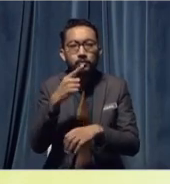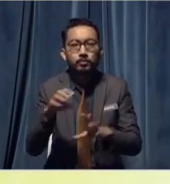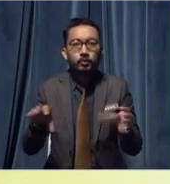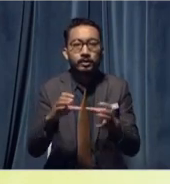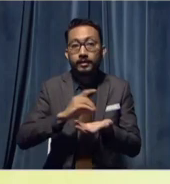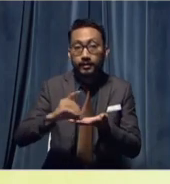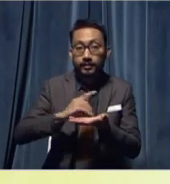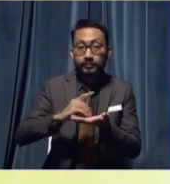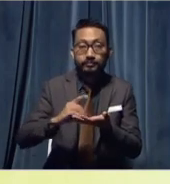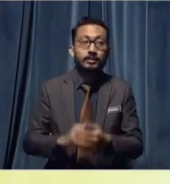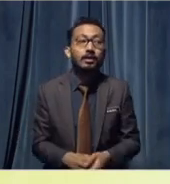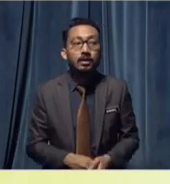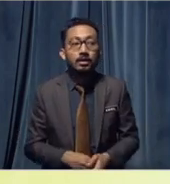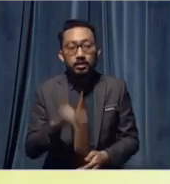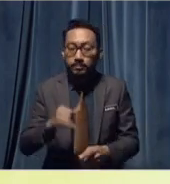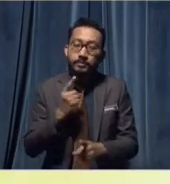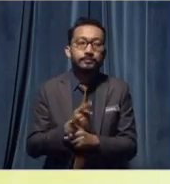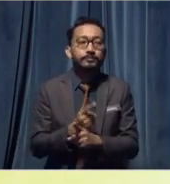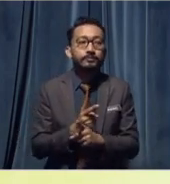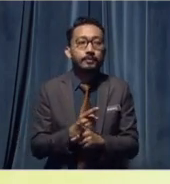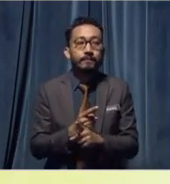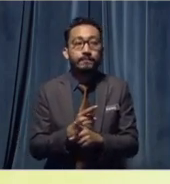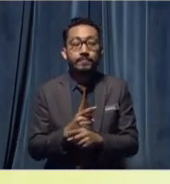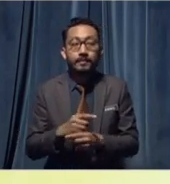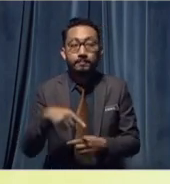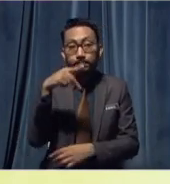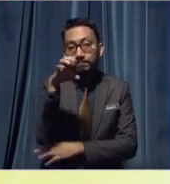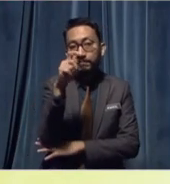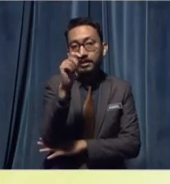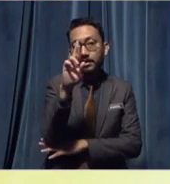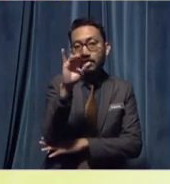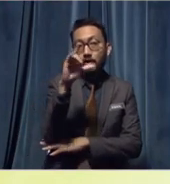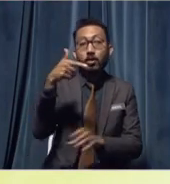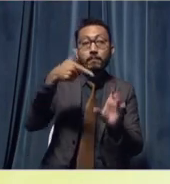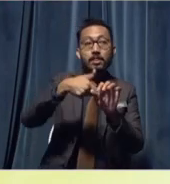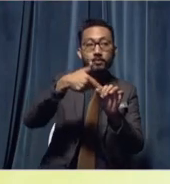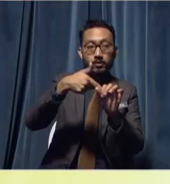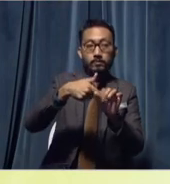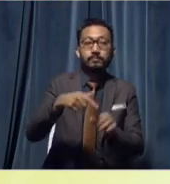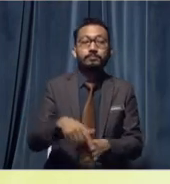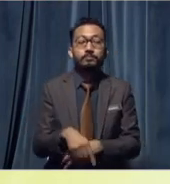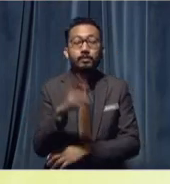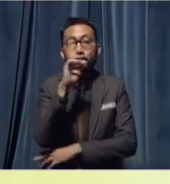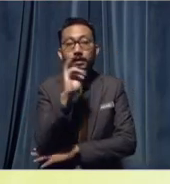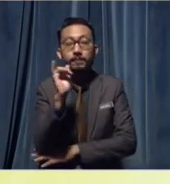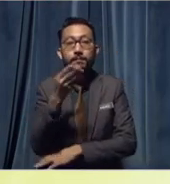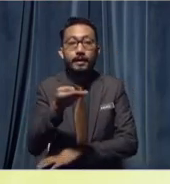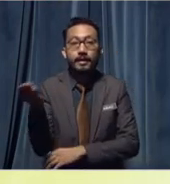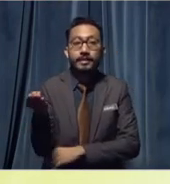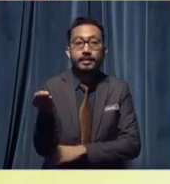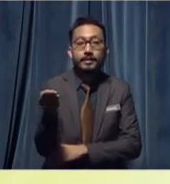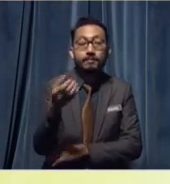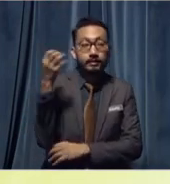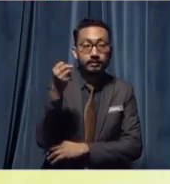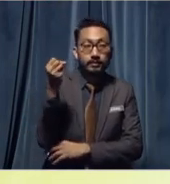deterjen? Apa? Ya, betul tu. Petroleum merupakan bahan